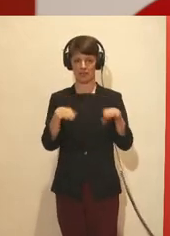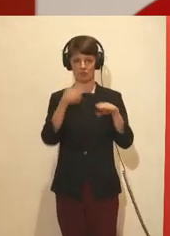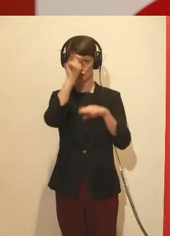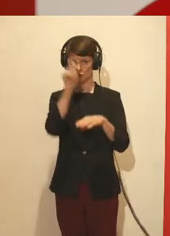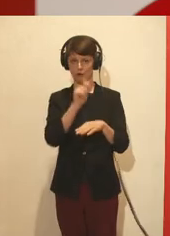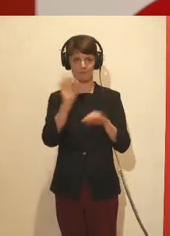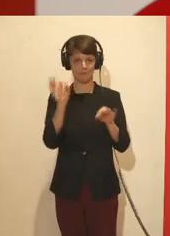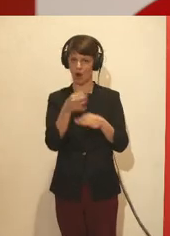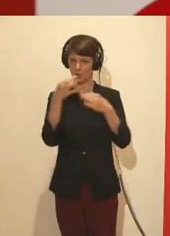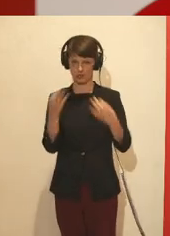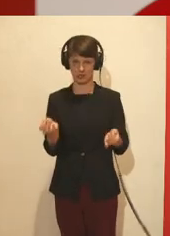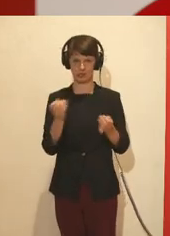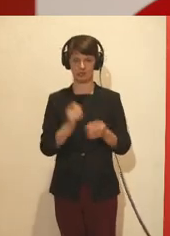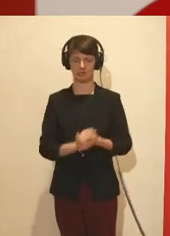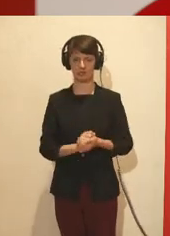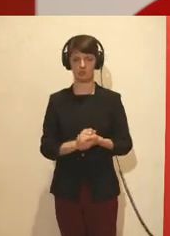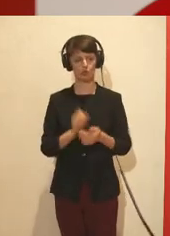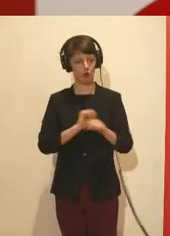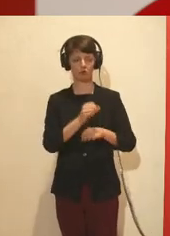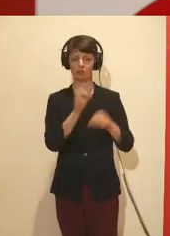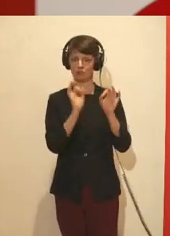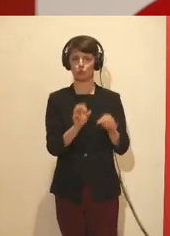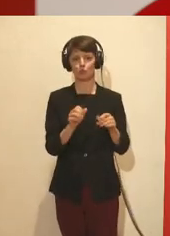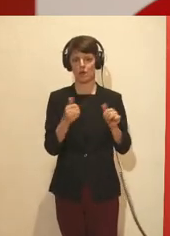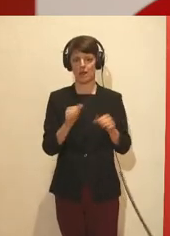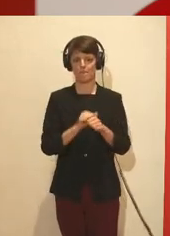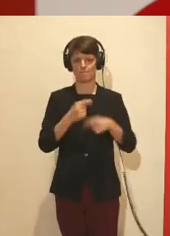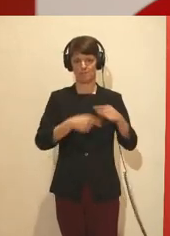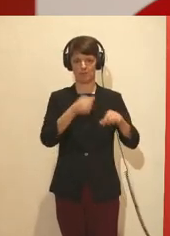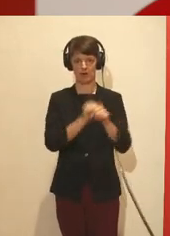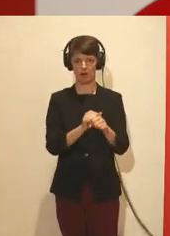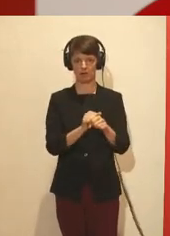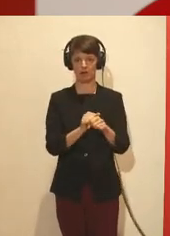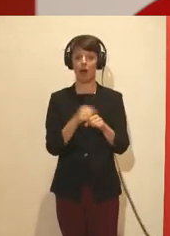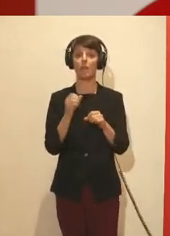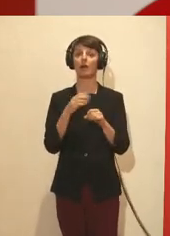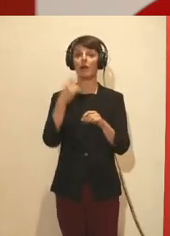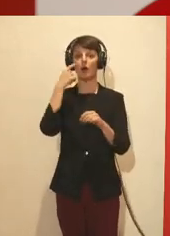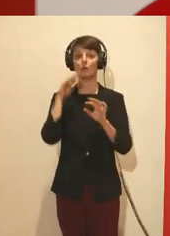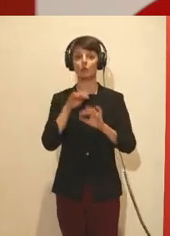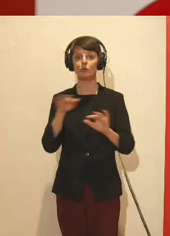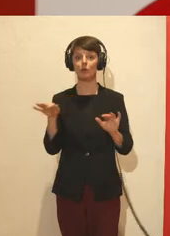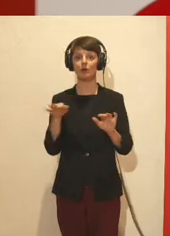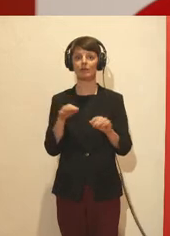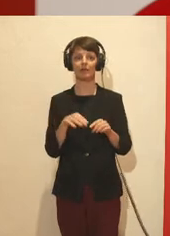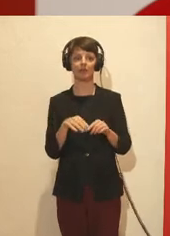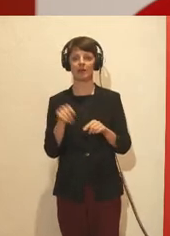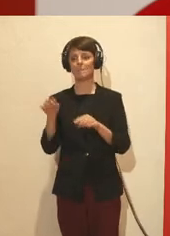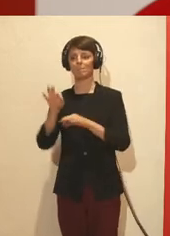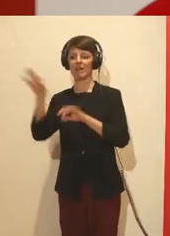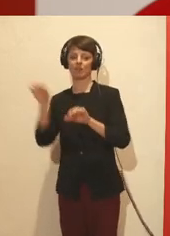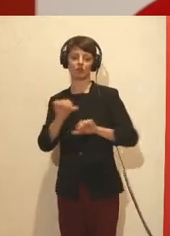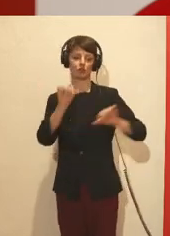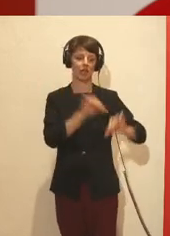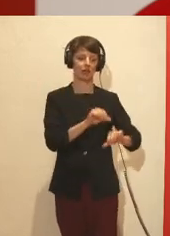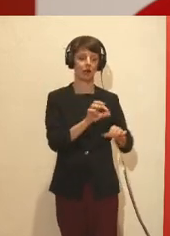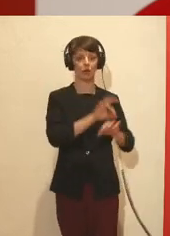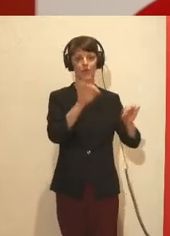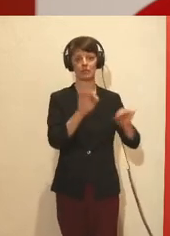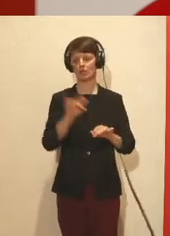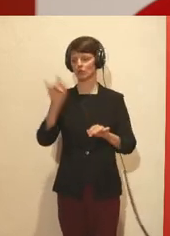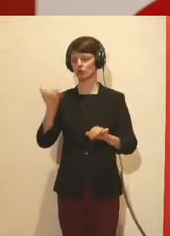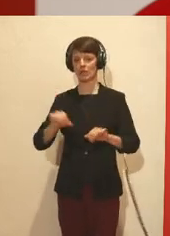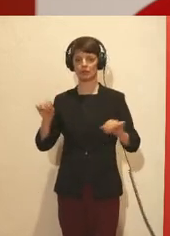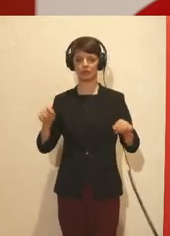ausgerichtet ist und dann aber mit der klaren überzeugung dass wir jetzt nicht die einen gegen die anderen stellen das ist ja leicht